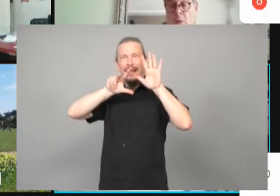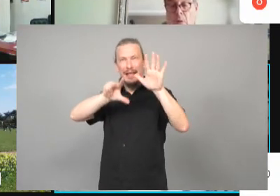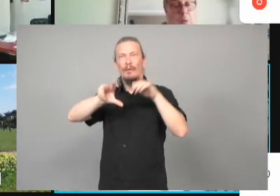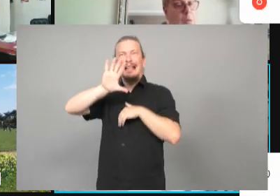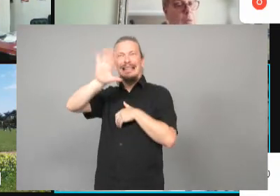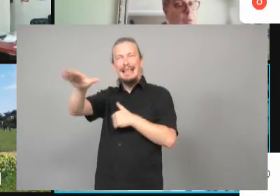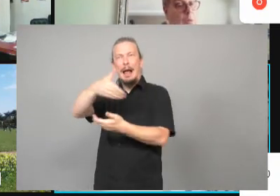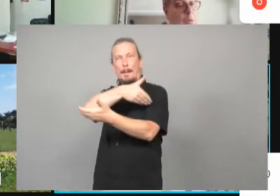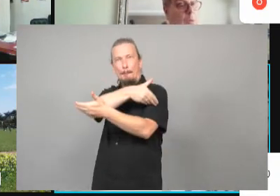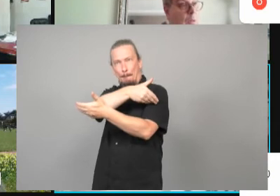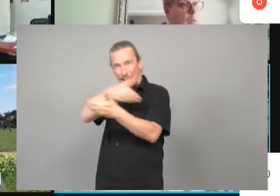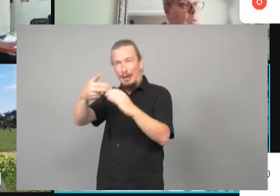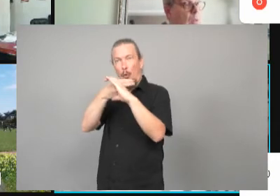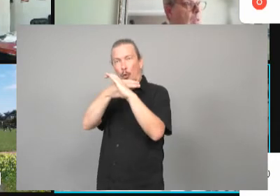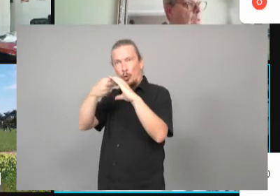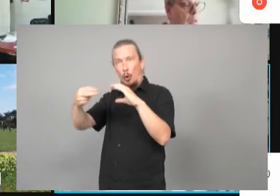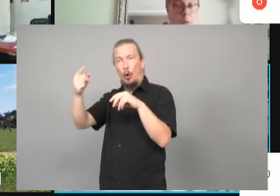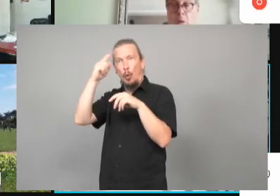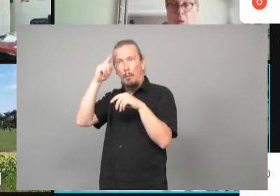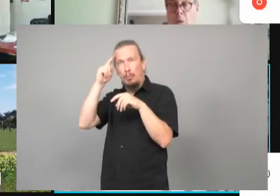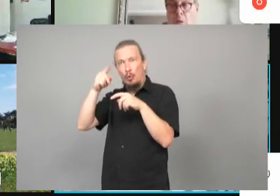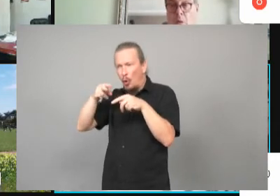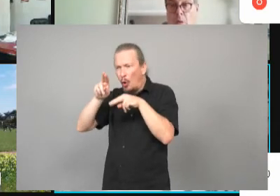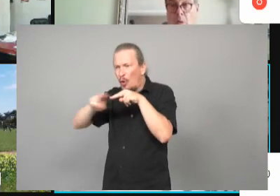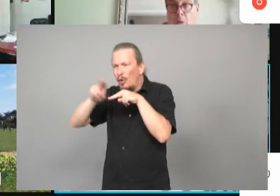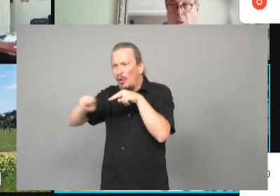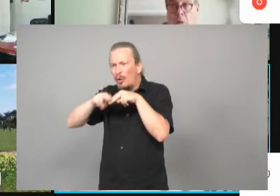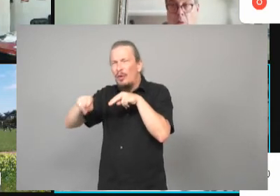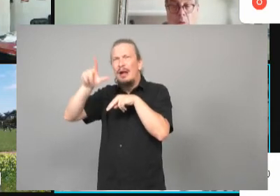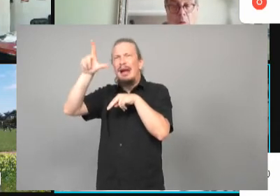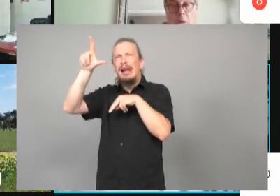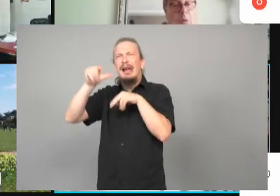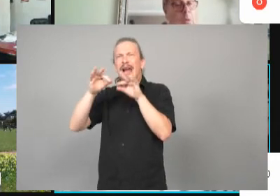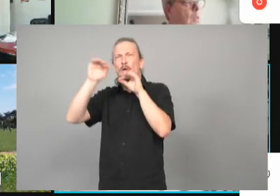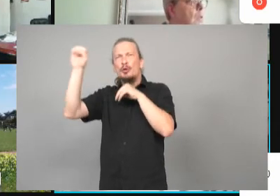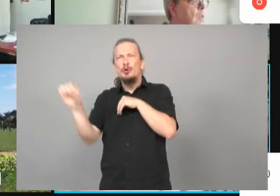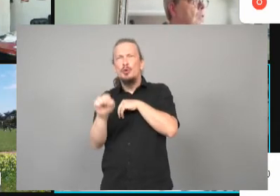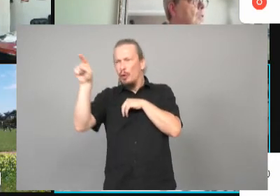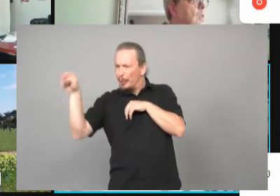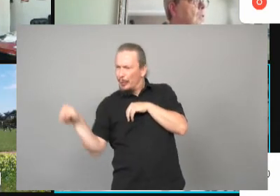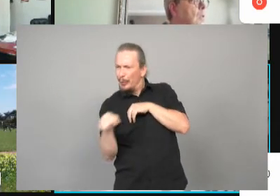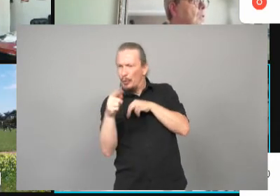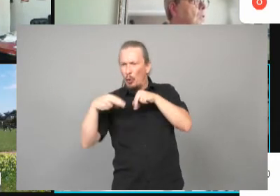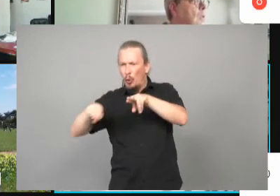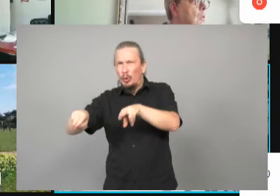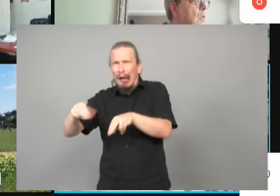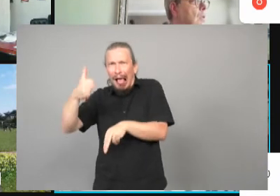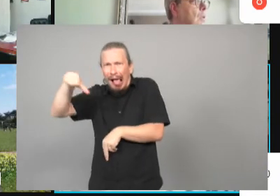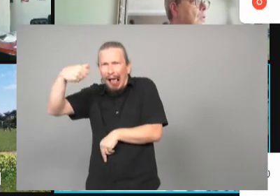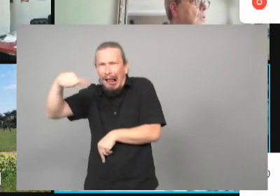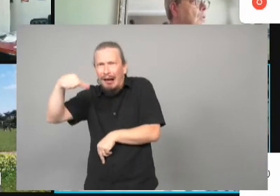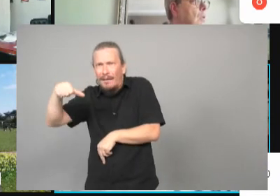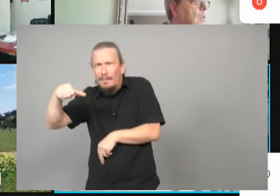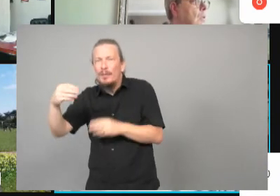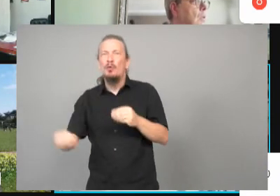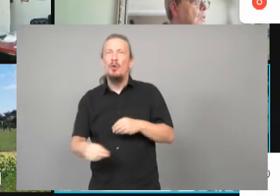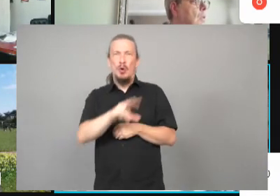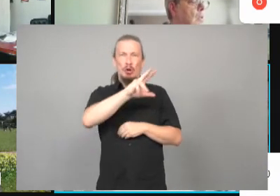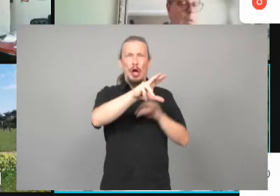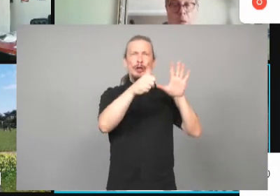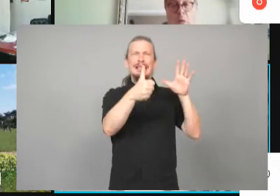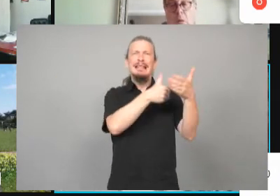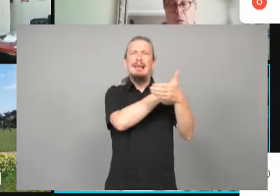millions rien que pour la construction des 12 km de la ligne au sud, ou encore 36 millions pour le doublement